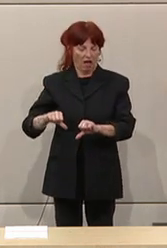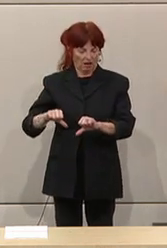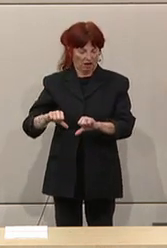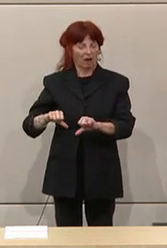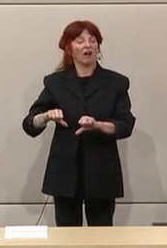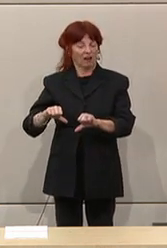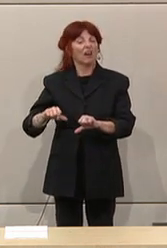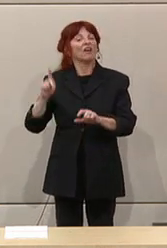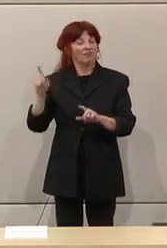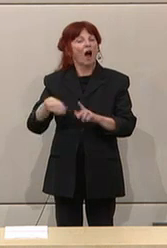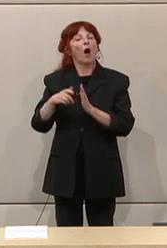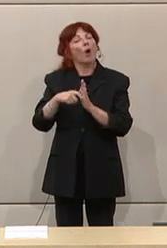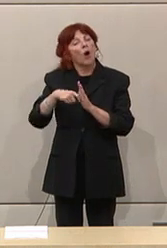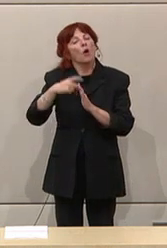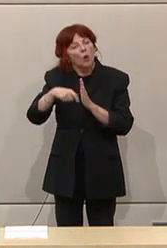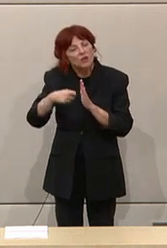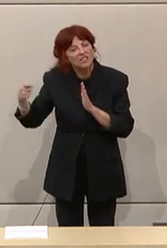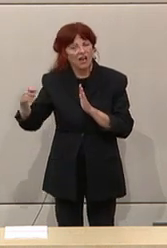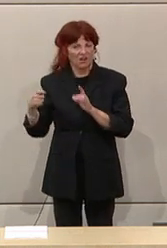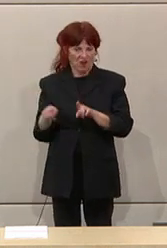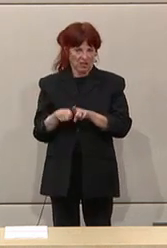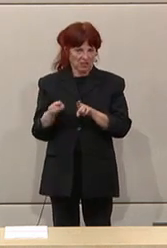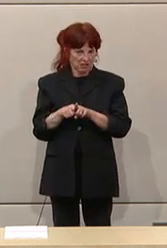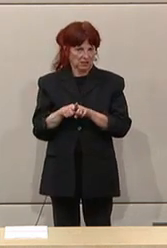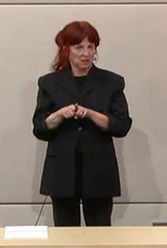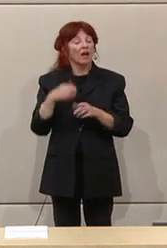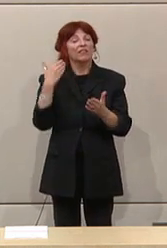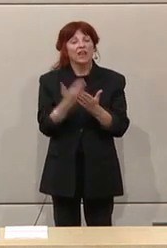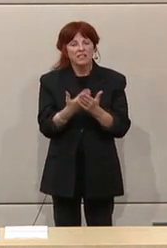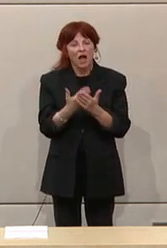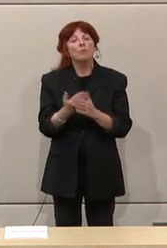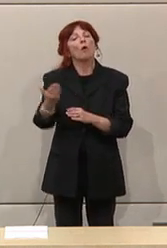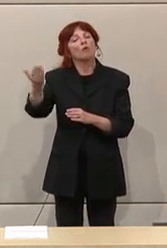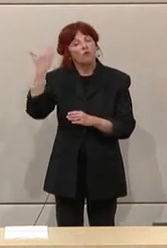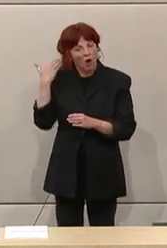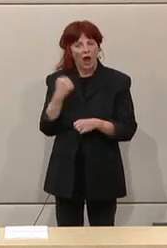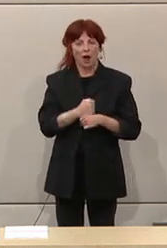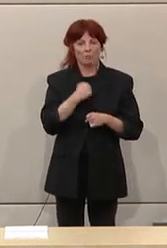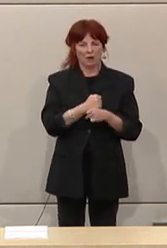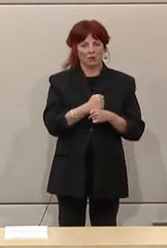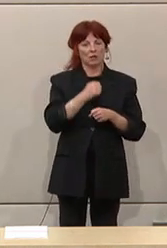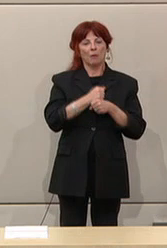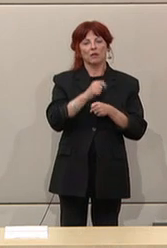auch jetzt wieder dort, übrigens sehr erfolgreich. Ich bitte, so viel Respekt sollten wir als Politiker untereinander haben, dass dann...